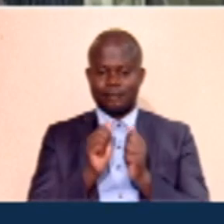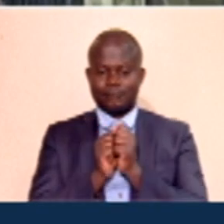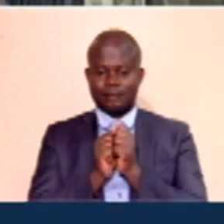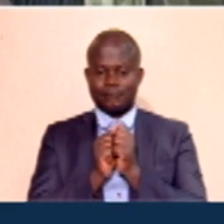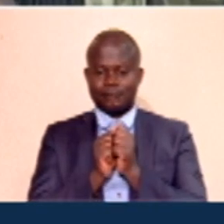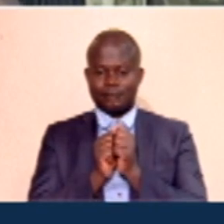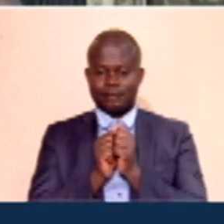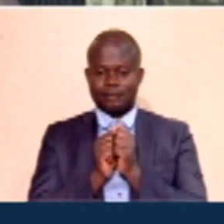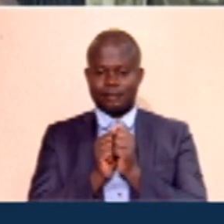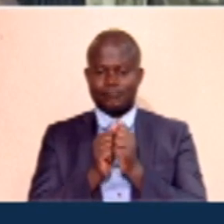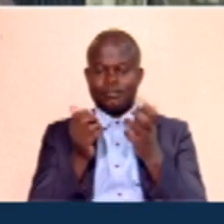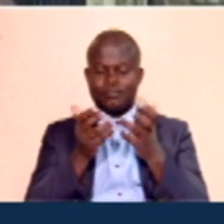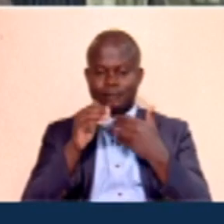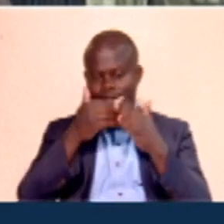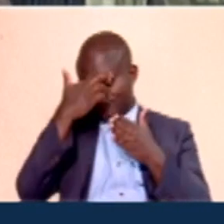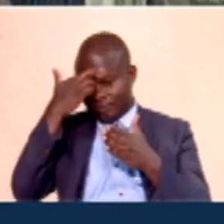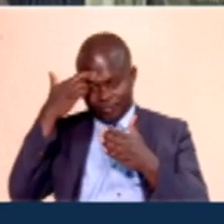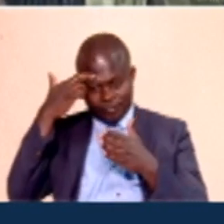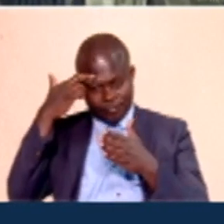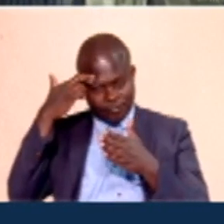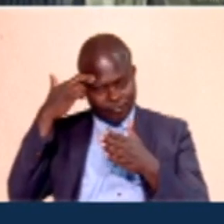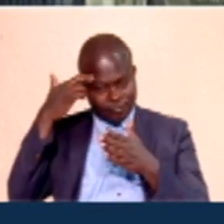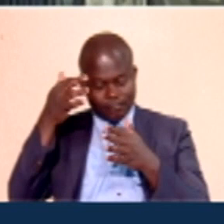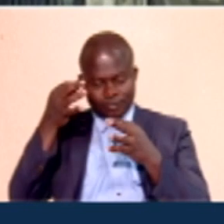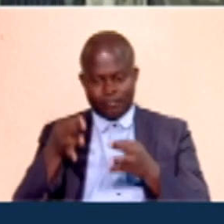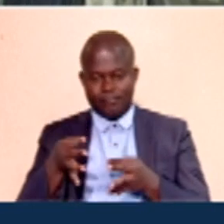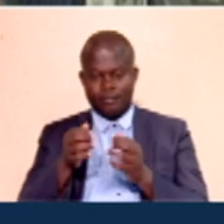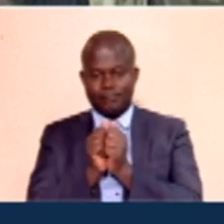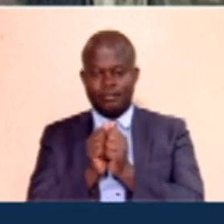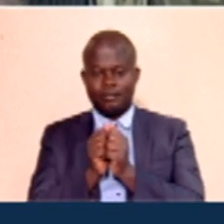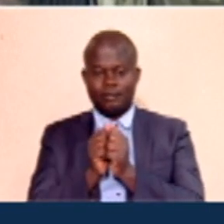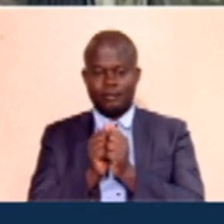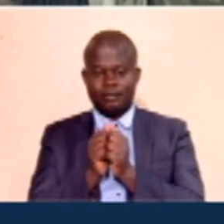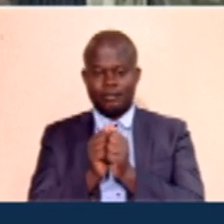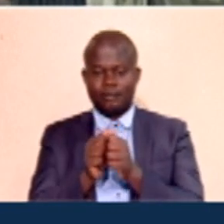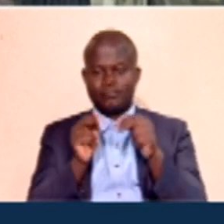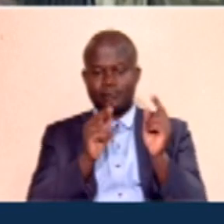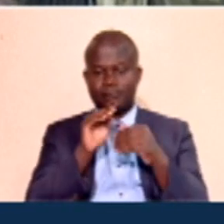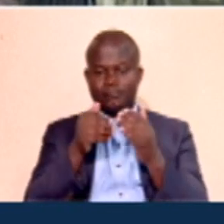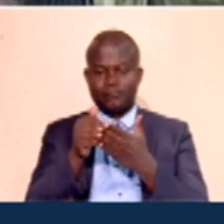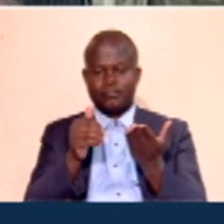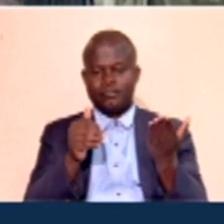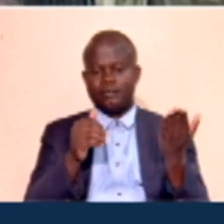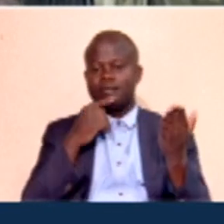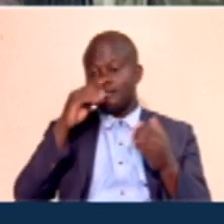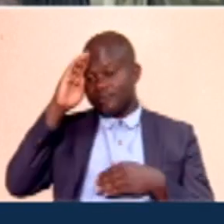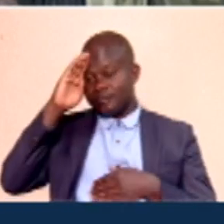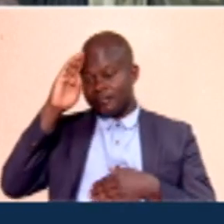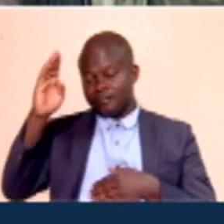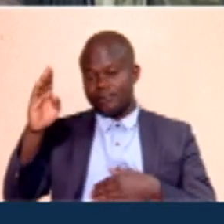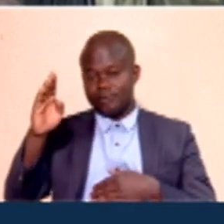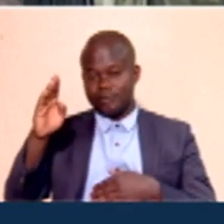ubundi. King, niye mpamvu mwahisemo kwita iki gikorwa Isariyuti? Ubundi tusibye no kuvuga Isariyuti muri